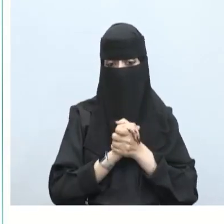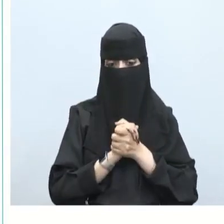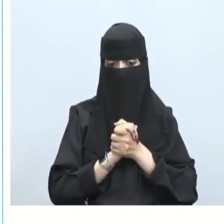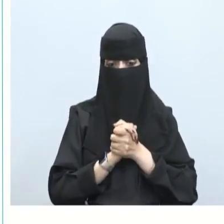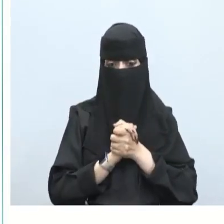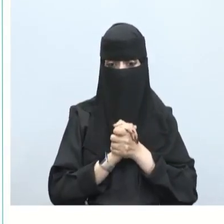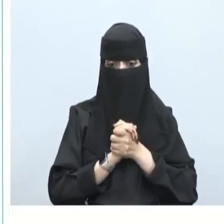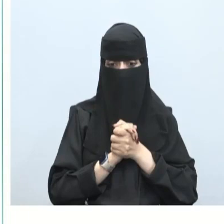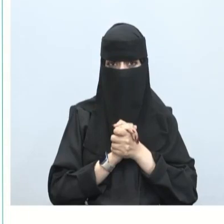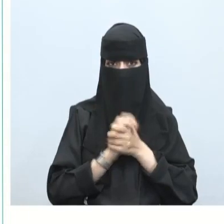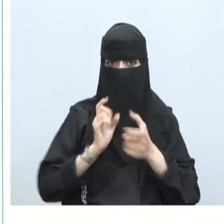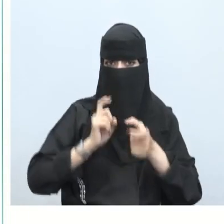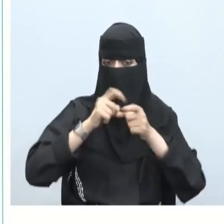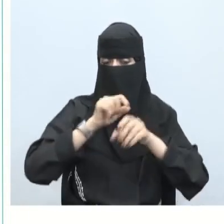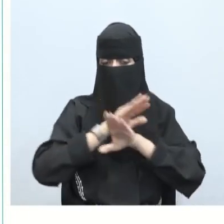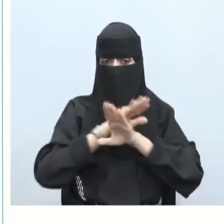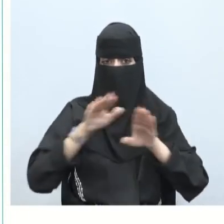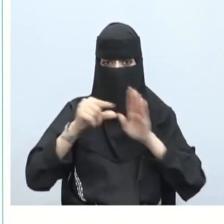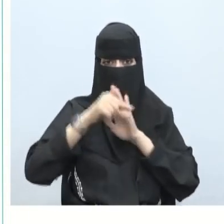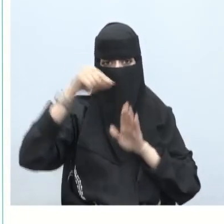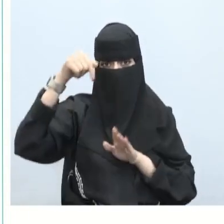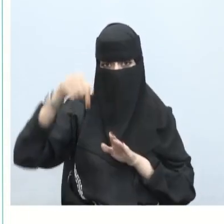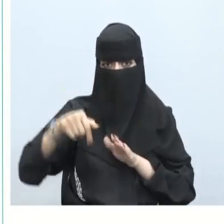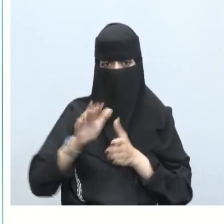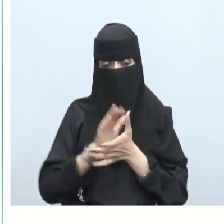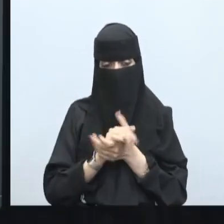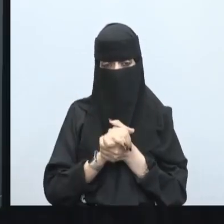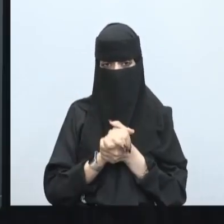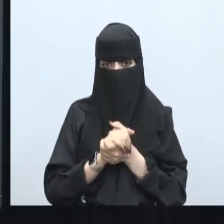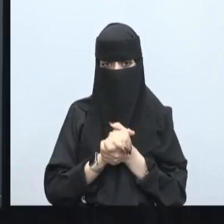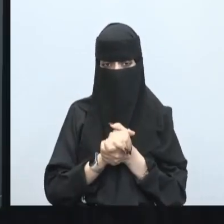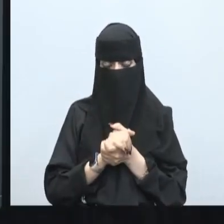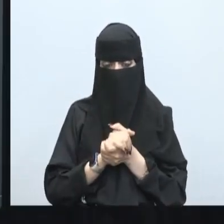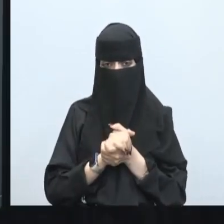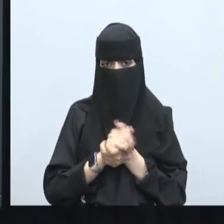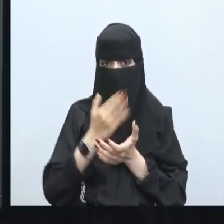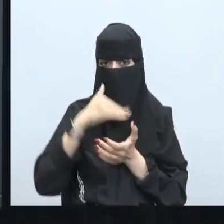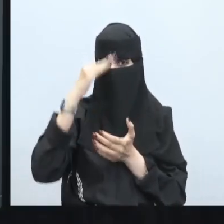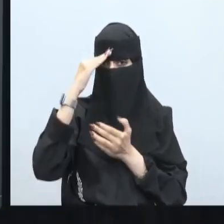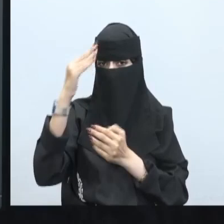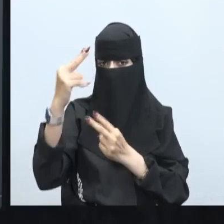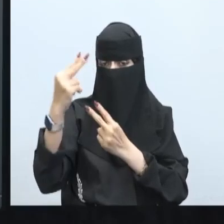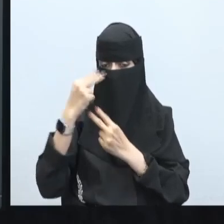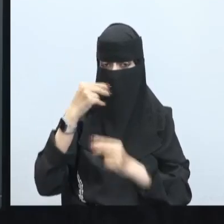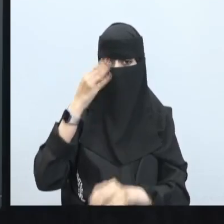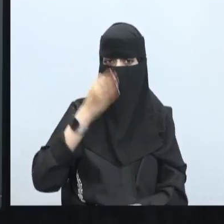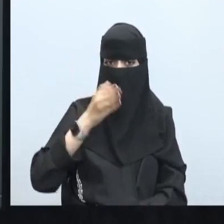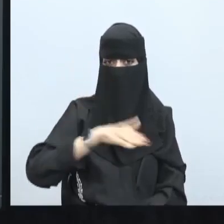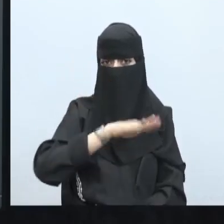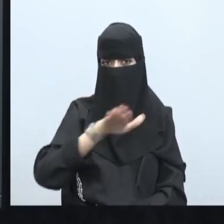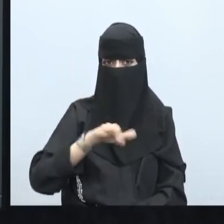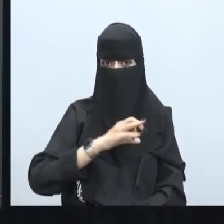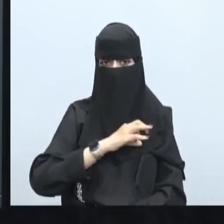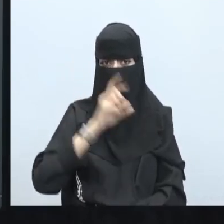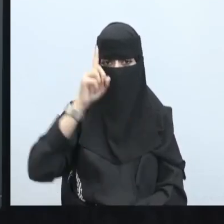بيعه الى هنا اعزائي الطلاب نكون انتهينا من درسنا لهذا اليوم شكرا لكم لحسن المتابعه